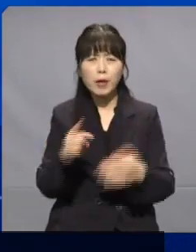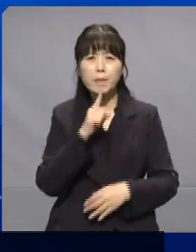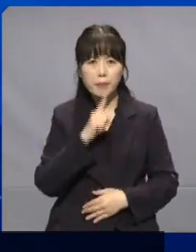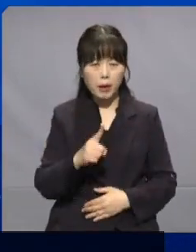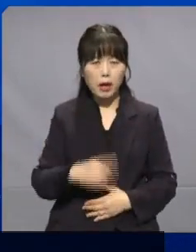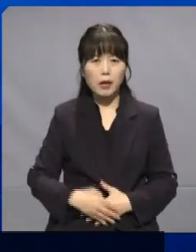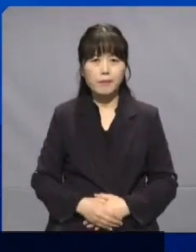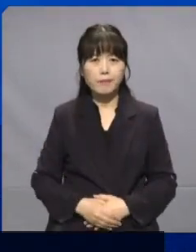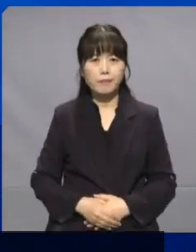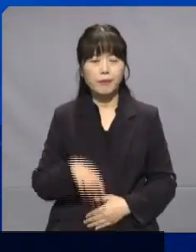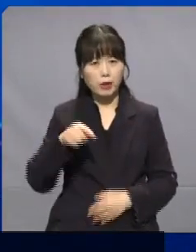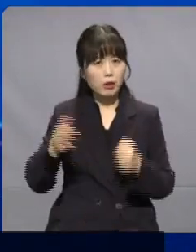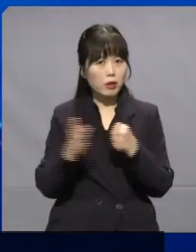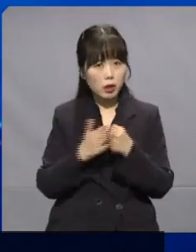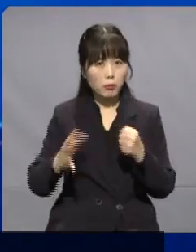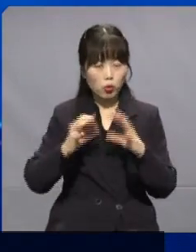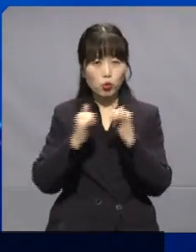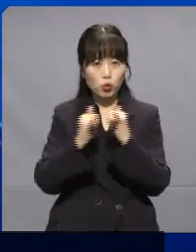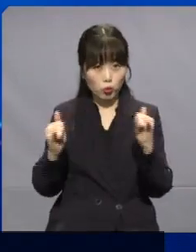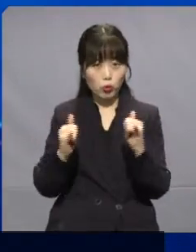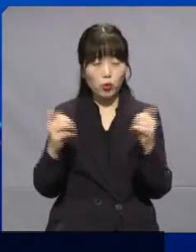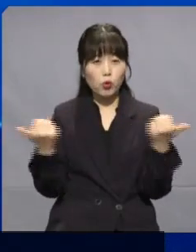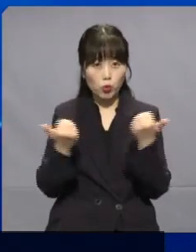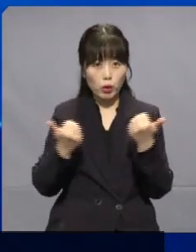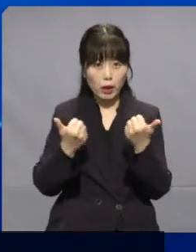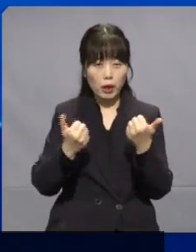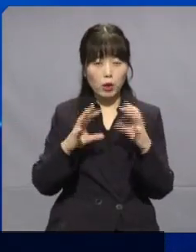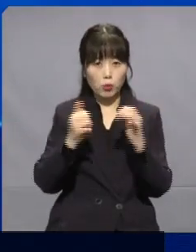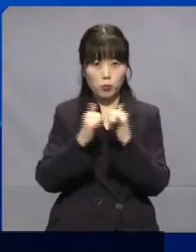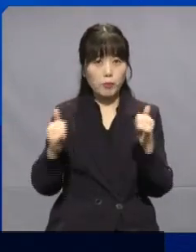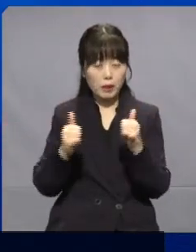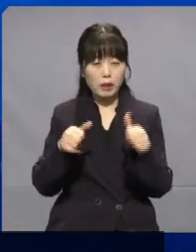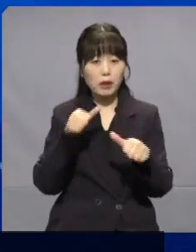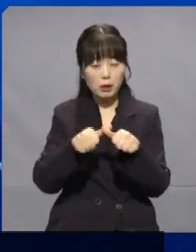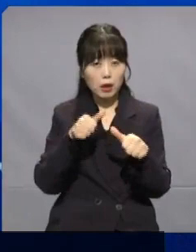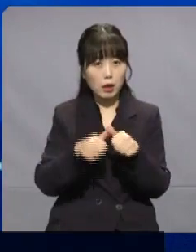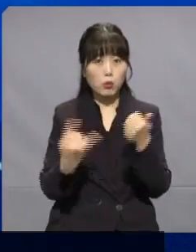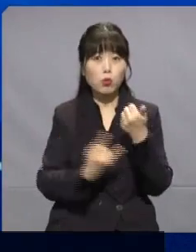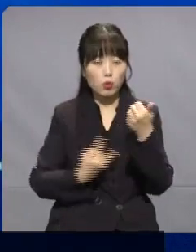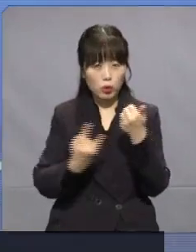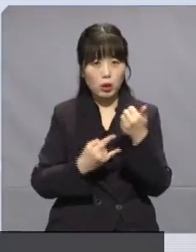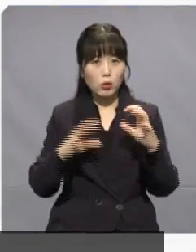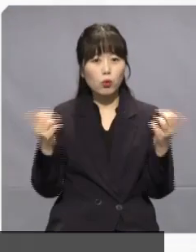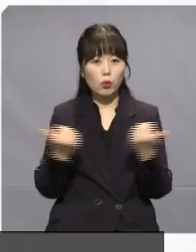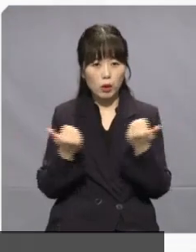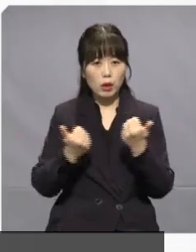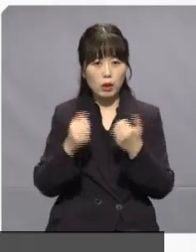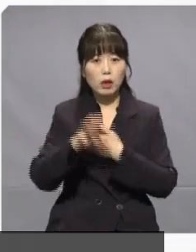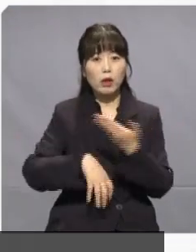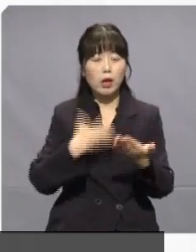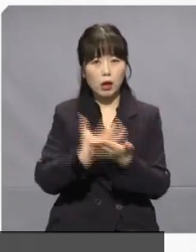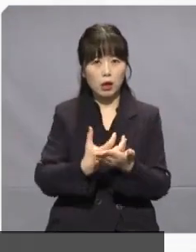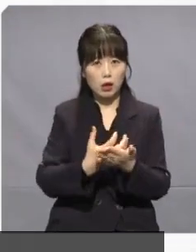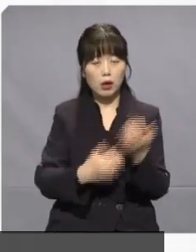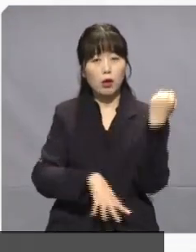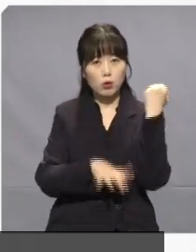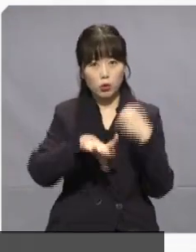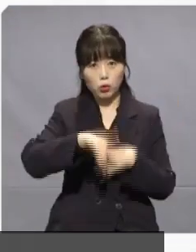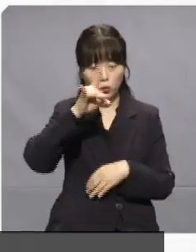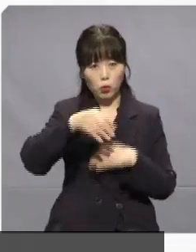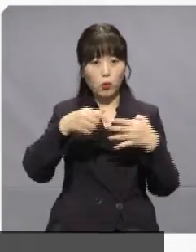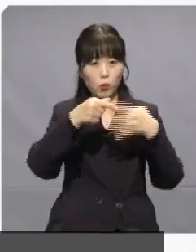그래서 국회 연금개혁 특위 민간자문위가 이달초 국회에서 보고할 연금개혁 초안이 나왔습니다